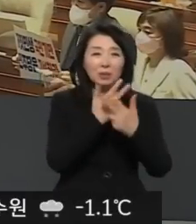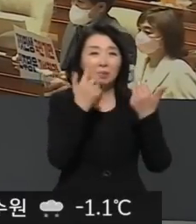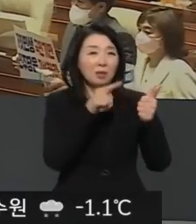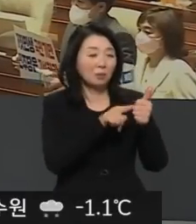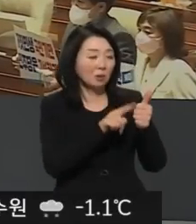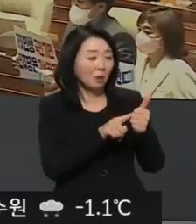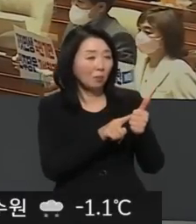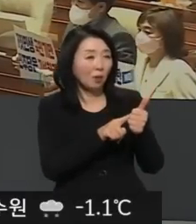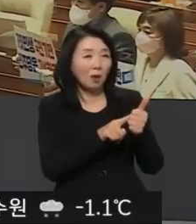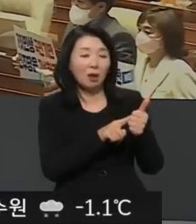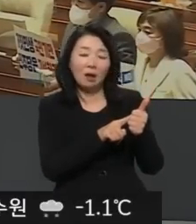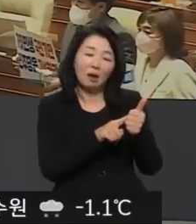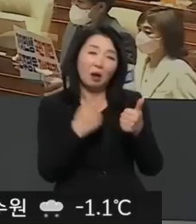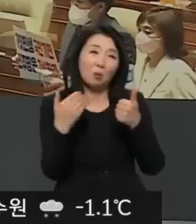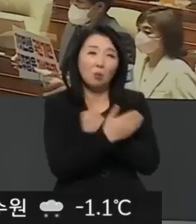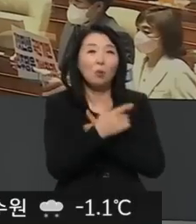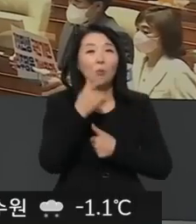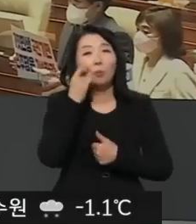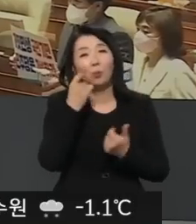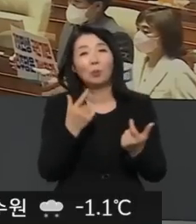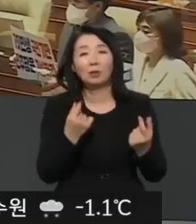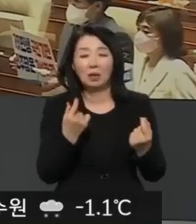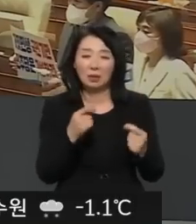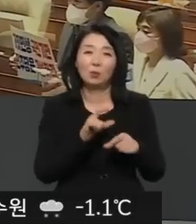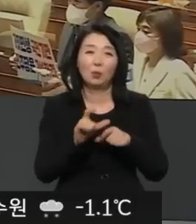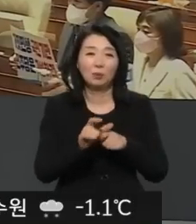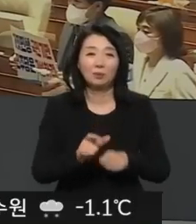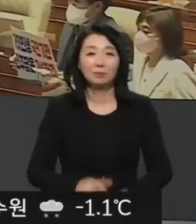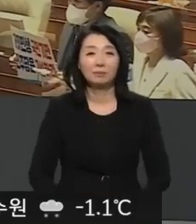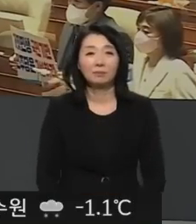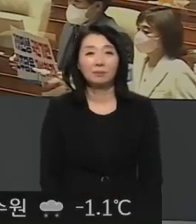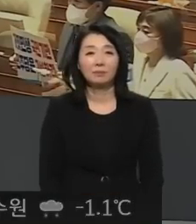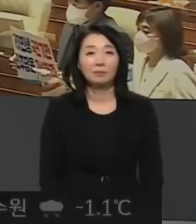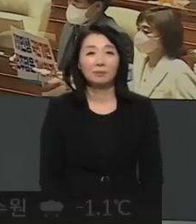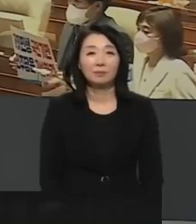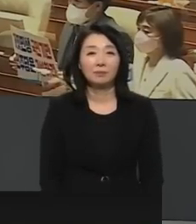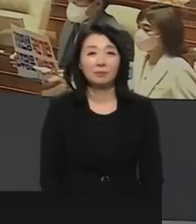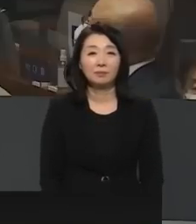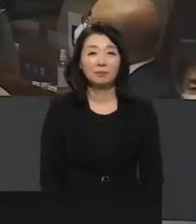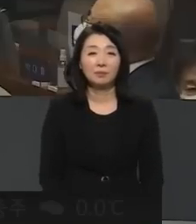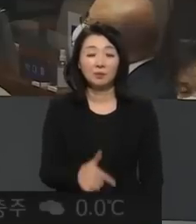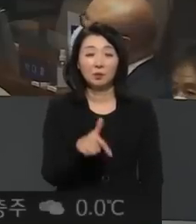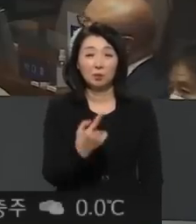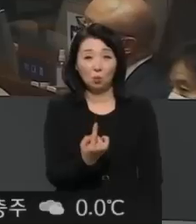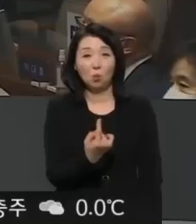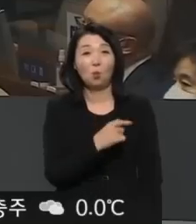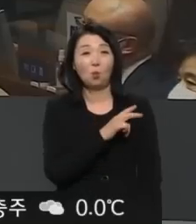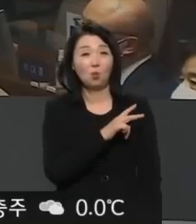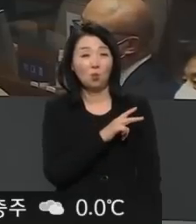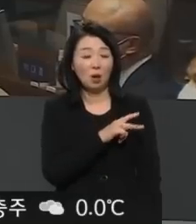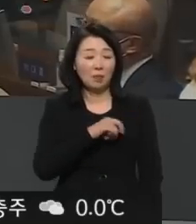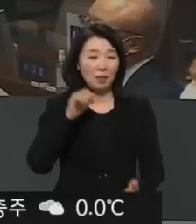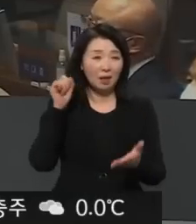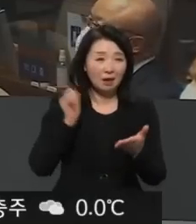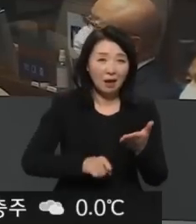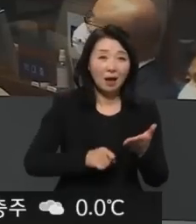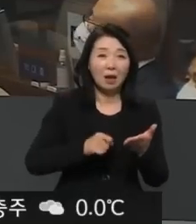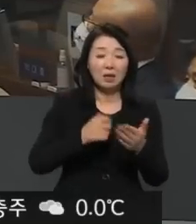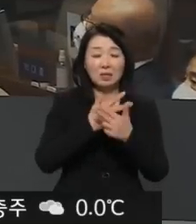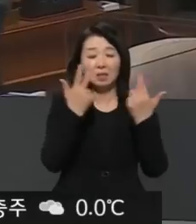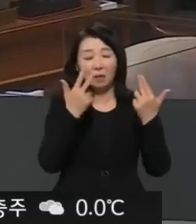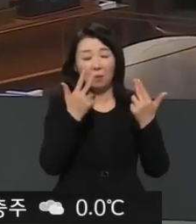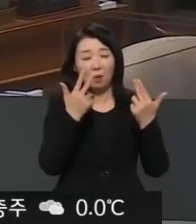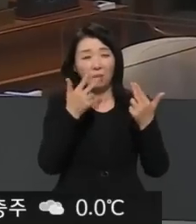대한 신병 확보 시도 때는 어떻게 해야 하는지 고민을 하지 않을 수 없습니다. 그렇다고 노 의원은 가결시키고 이